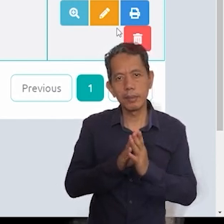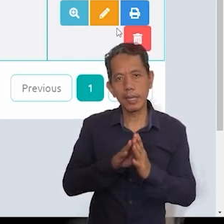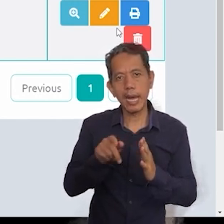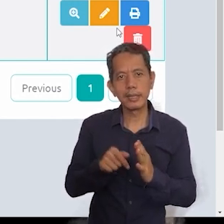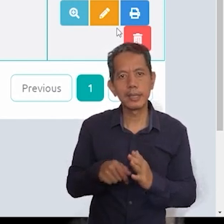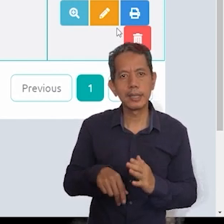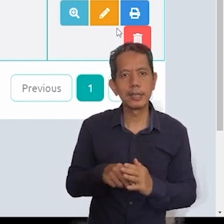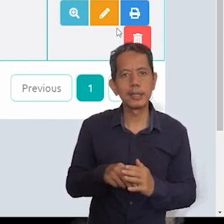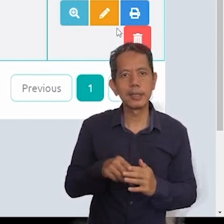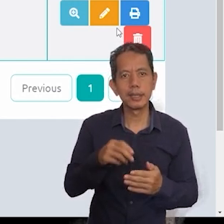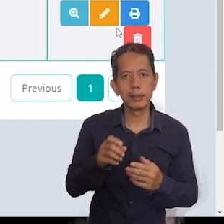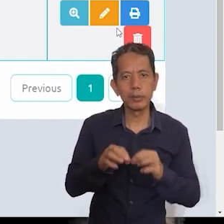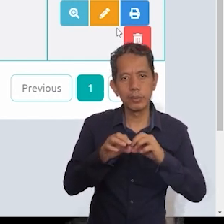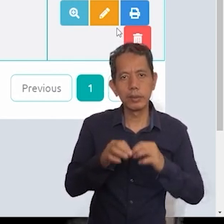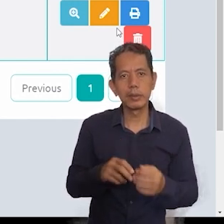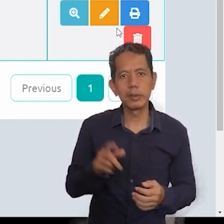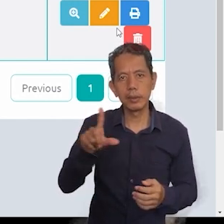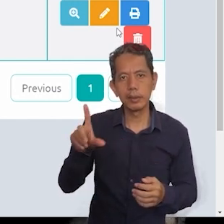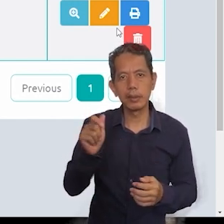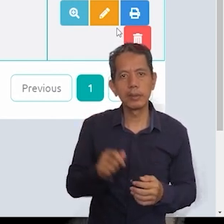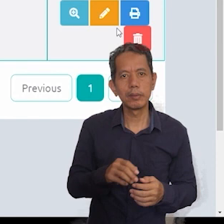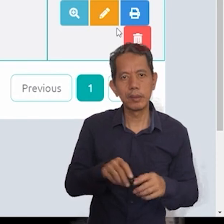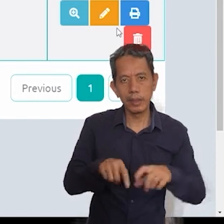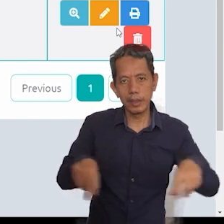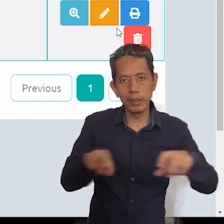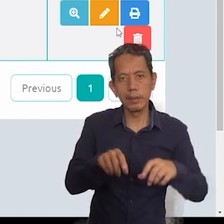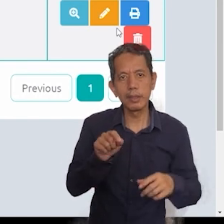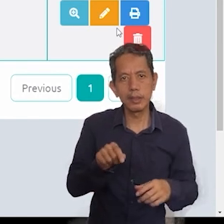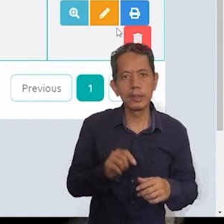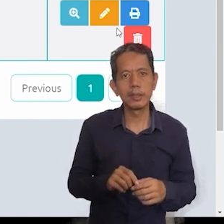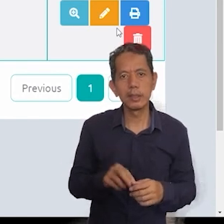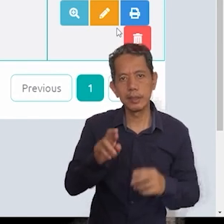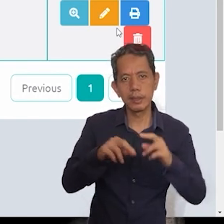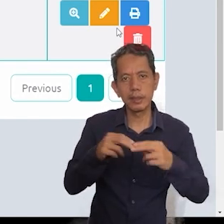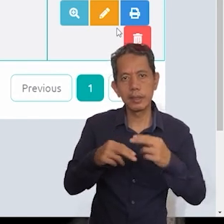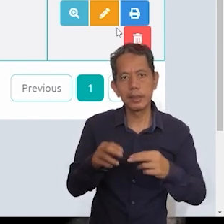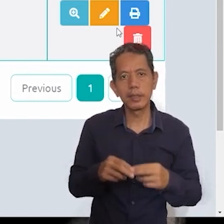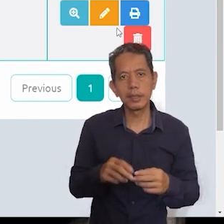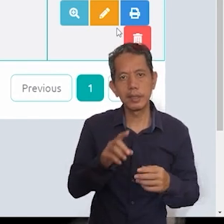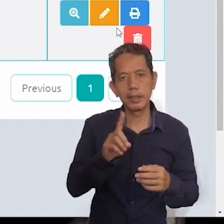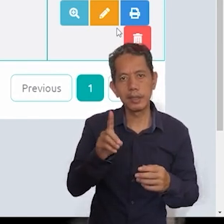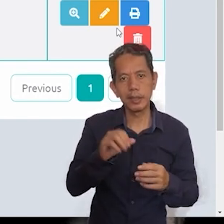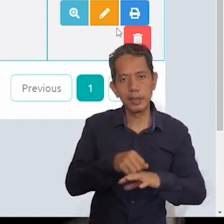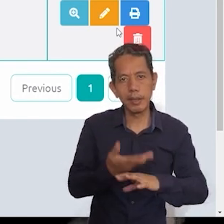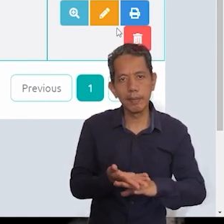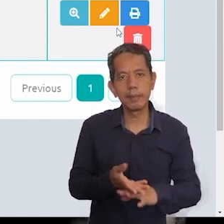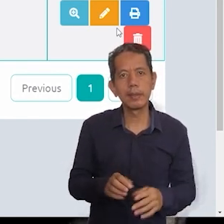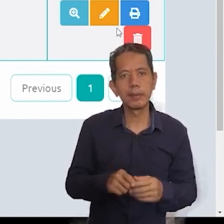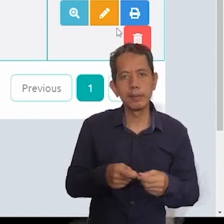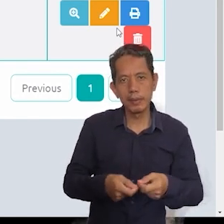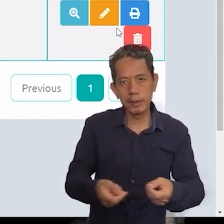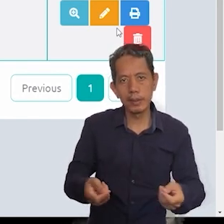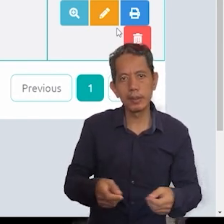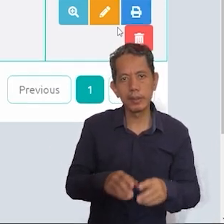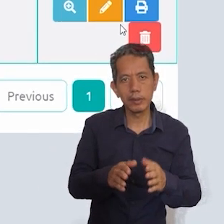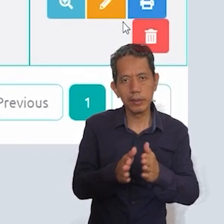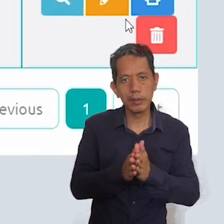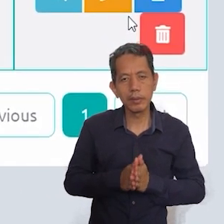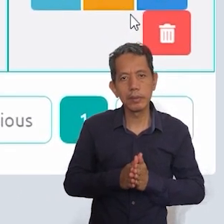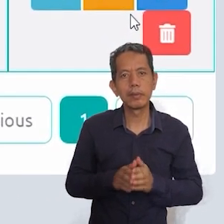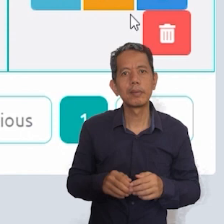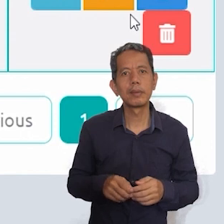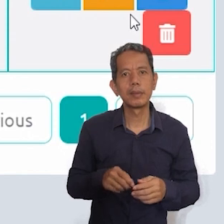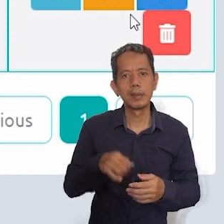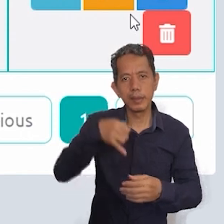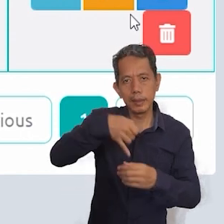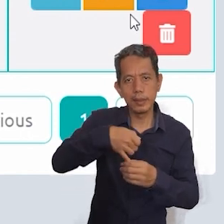dibuat. Lalu, pada halaman ini, rekan-rekan dapat mencetak surat permohonan yang telah diisi